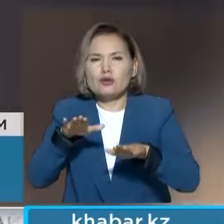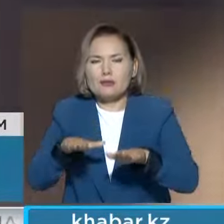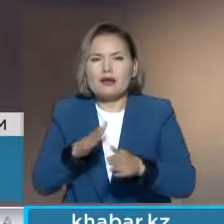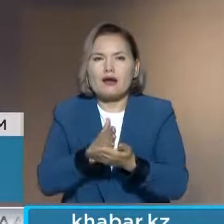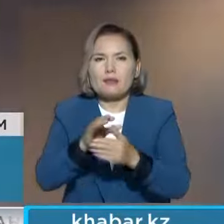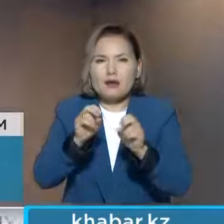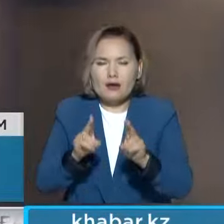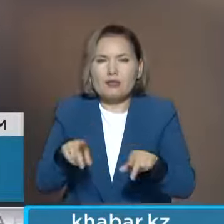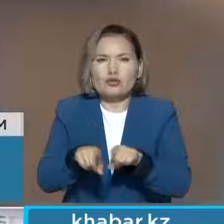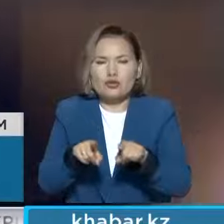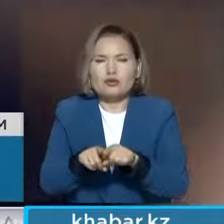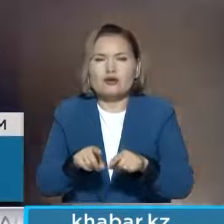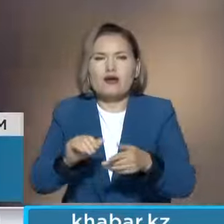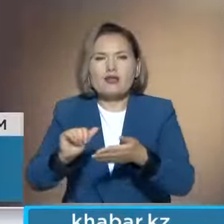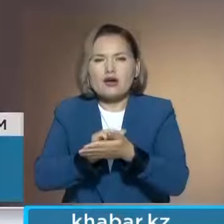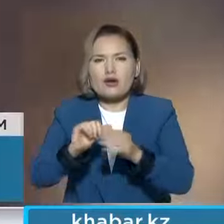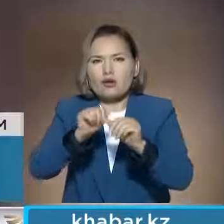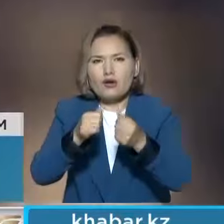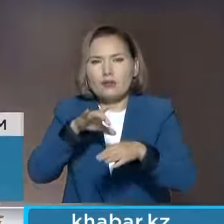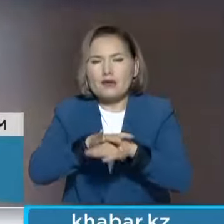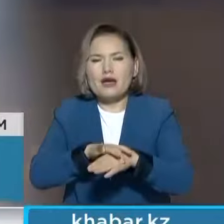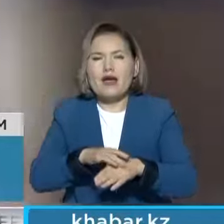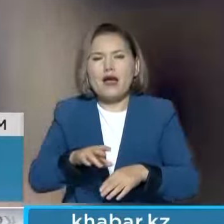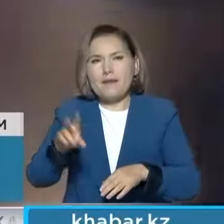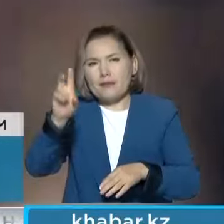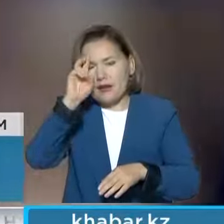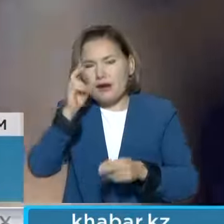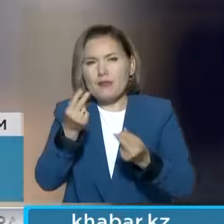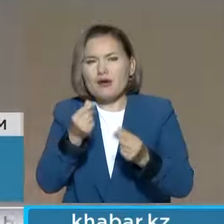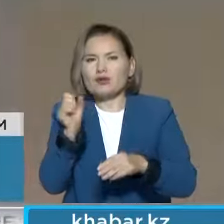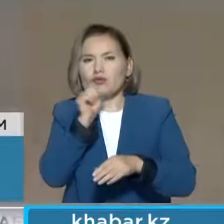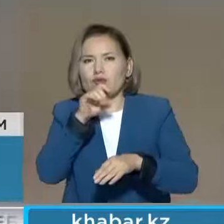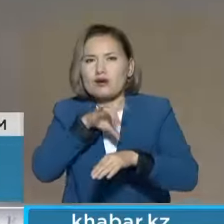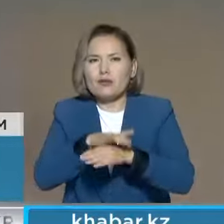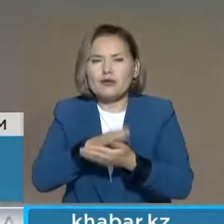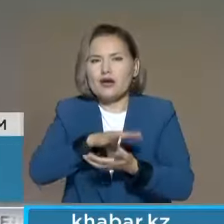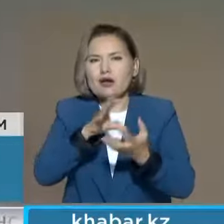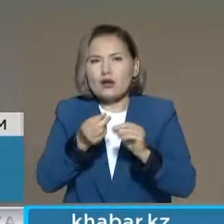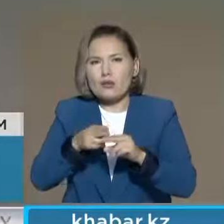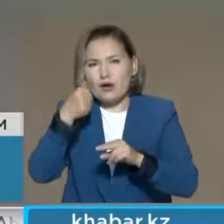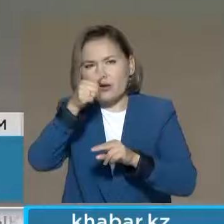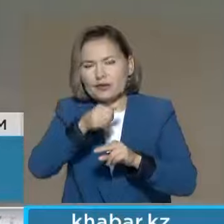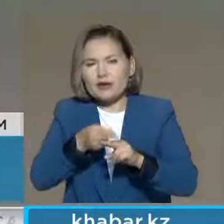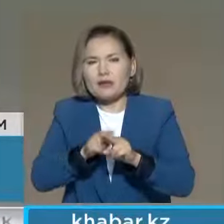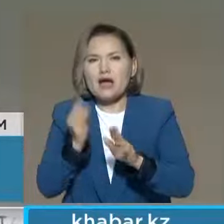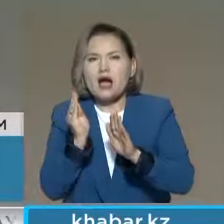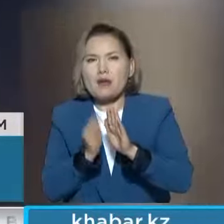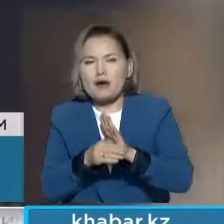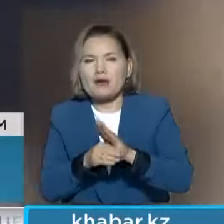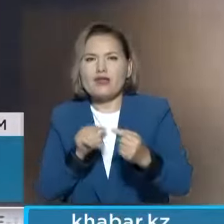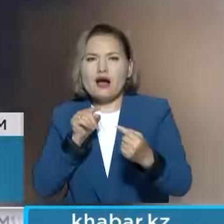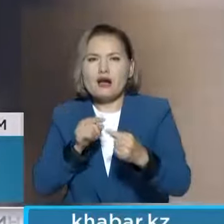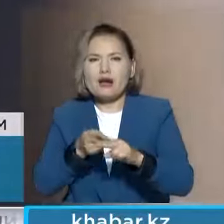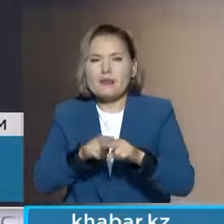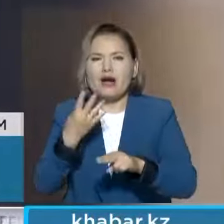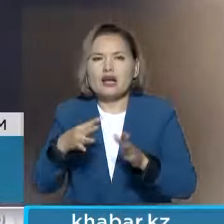орталығының қызметкерлері де бар. Мемлекетке 1 миллиард 200 миллион теңге залал келген. Жалпы биыл антикор жемқорлыққа